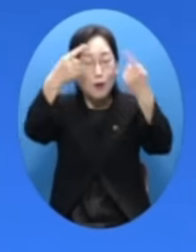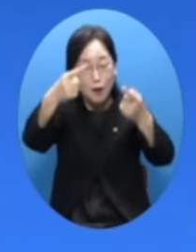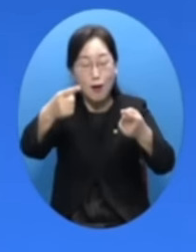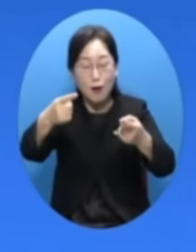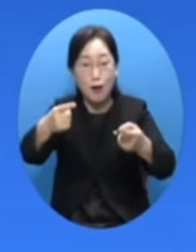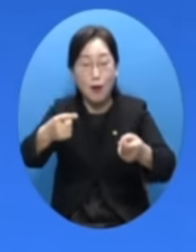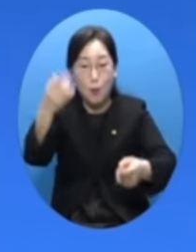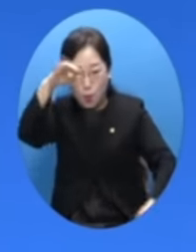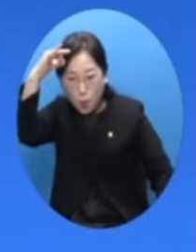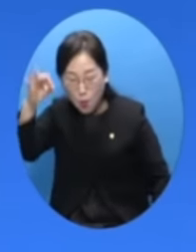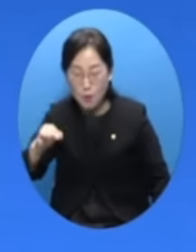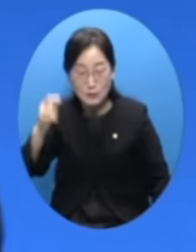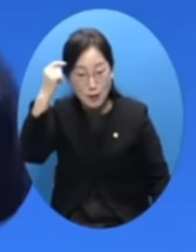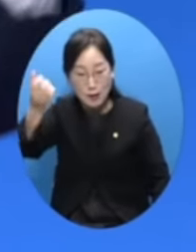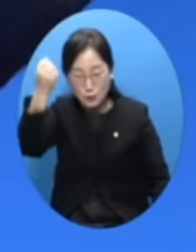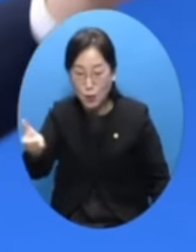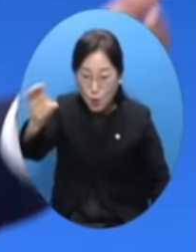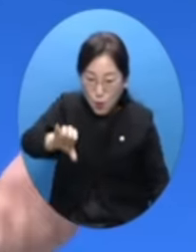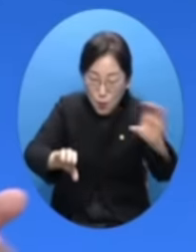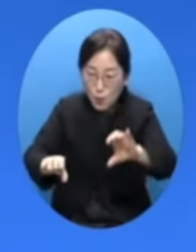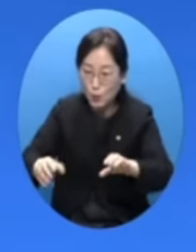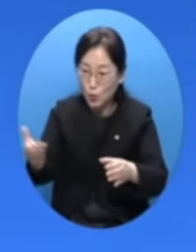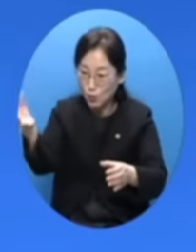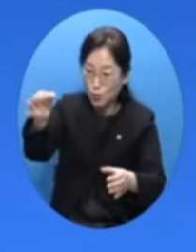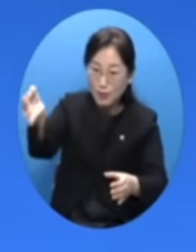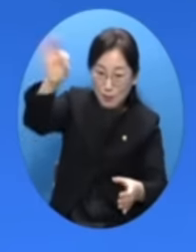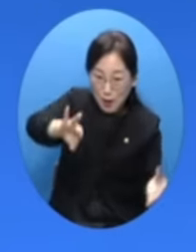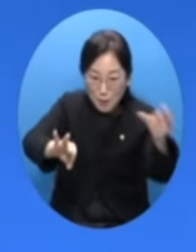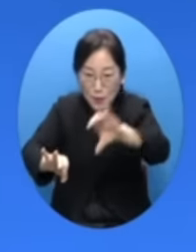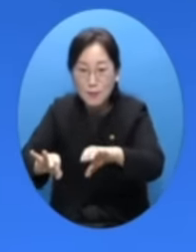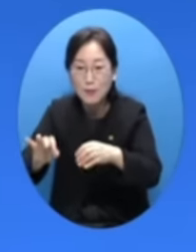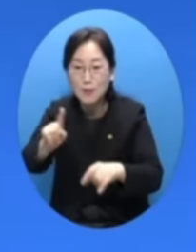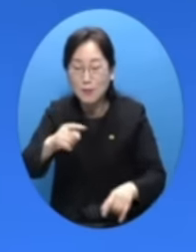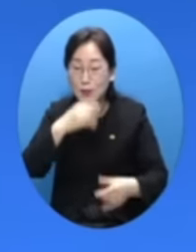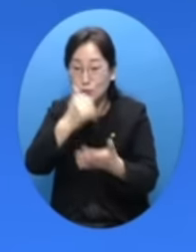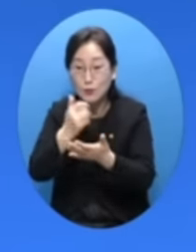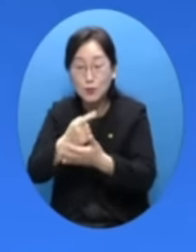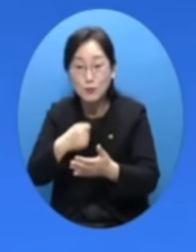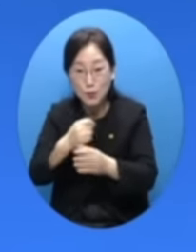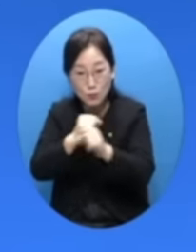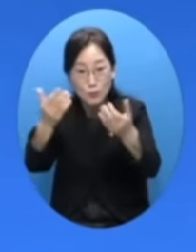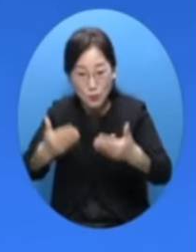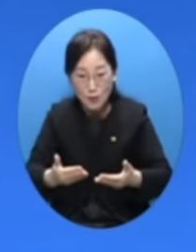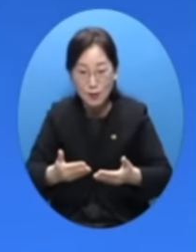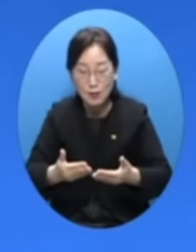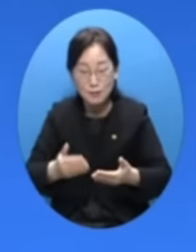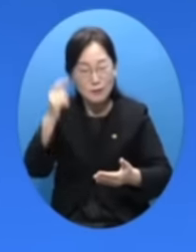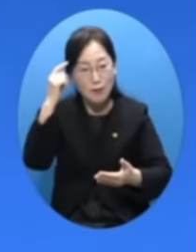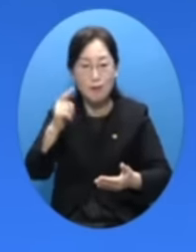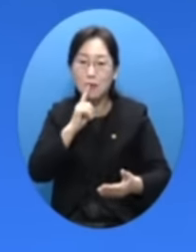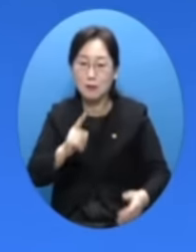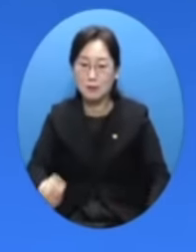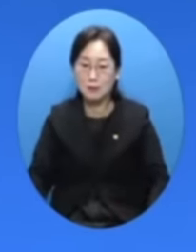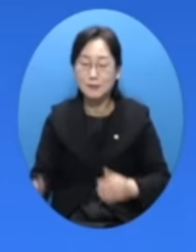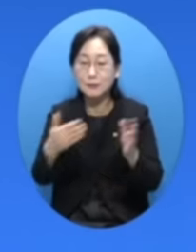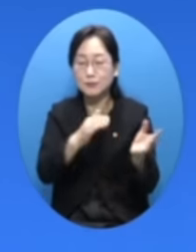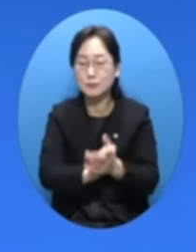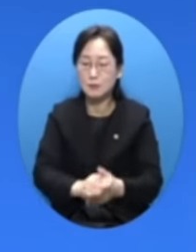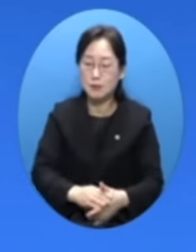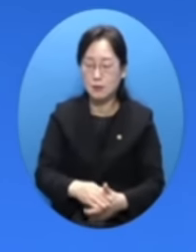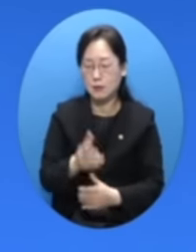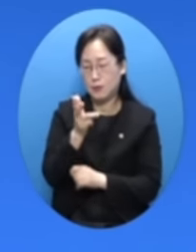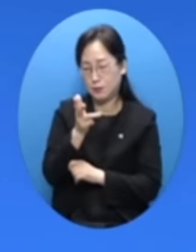있어요. 또 돈 쏟아부으면 자기 지은 죄 다 용서해 준다는데, 이것을 보고 이건 아니다, 이건 아니다, 마르틴